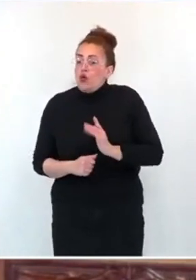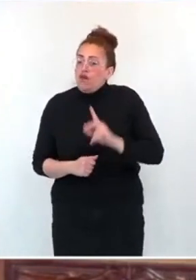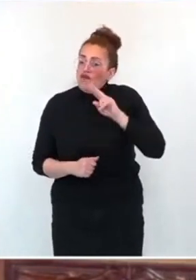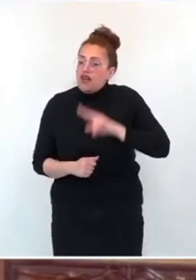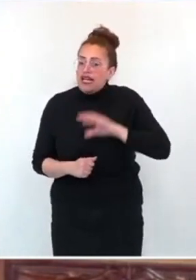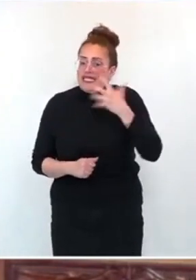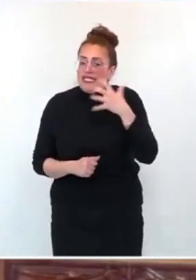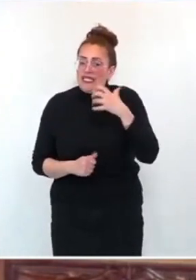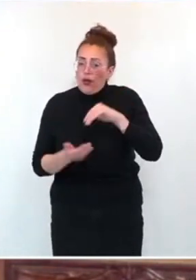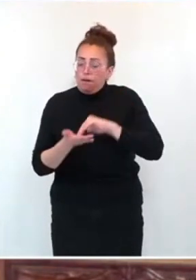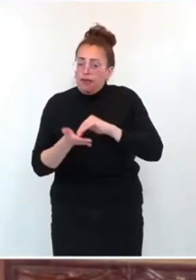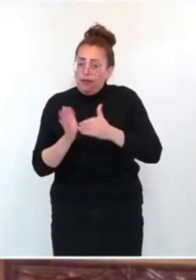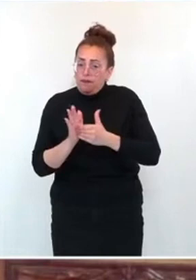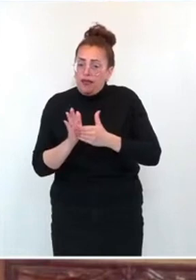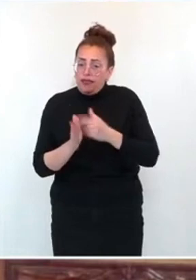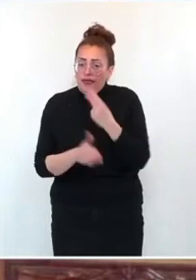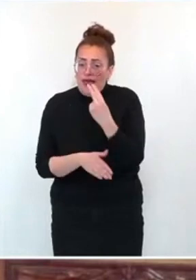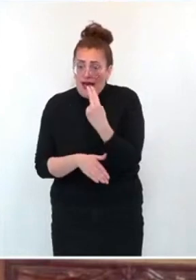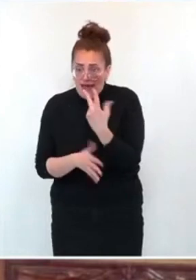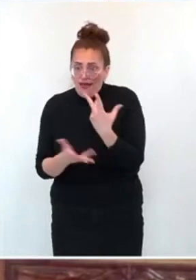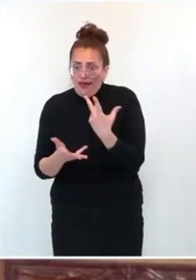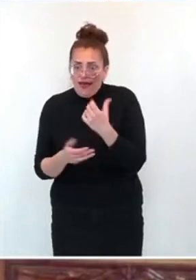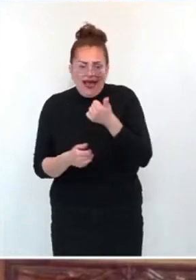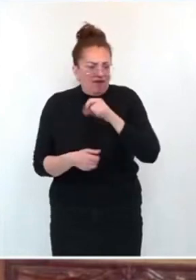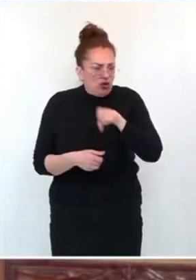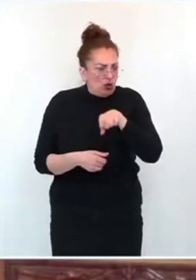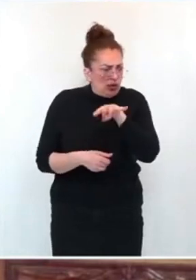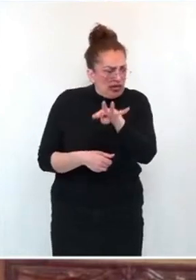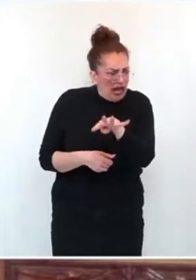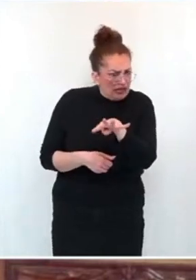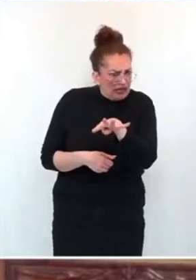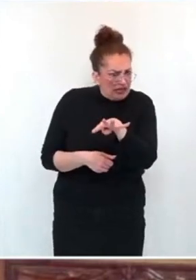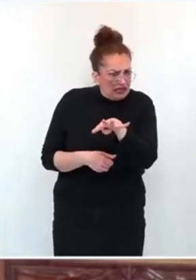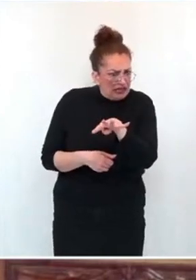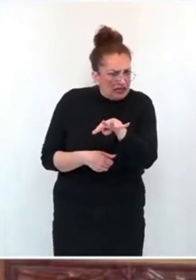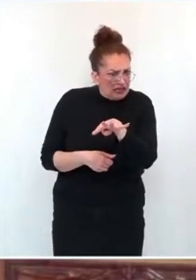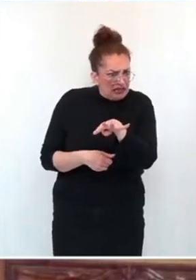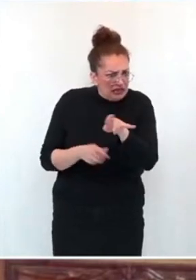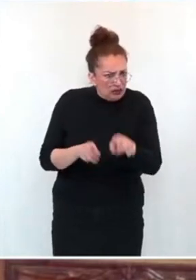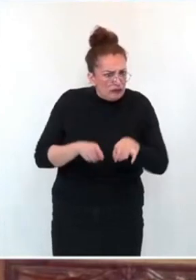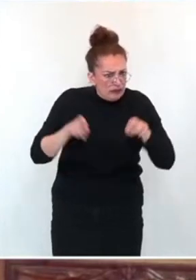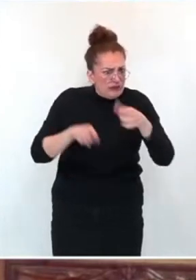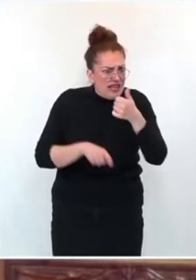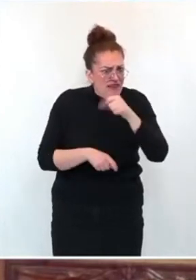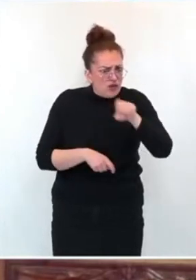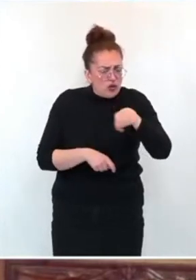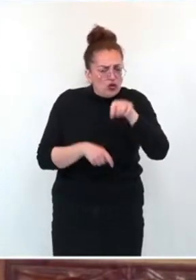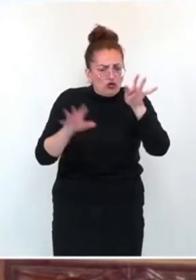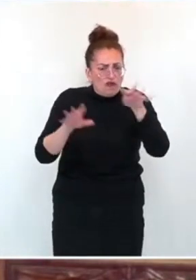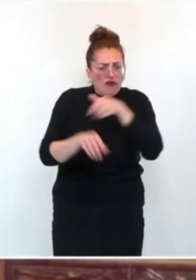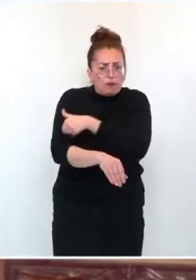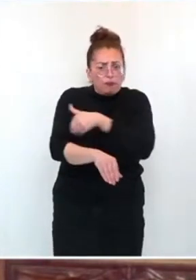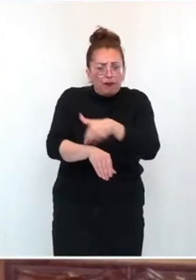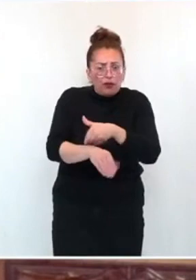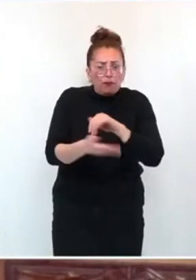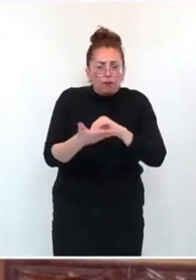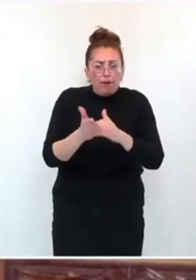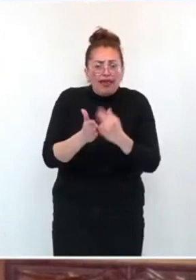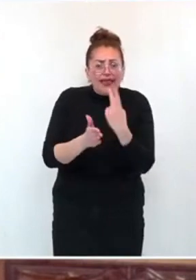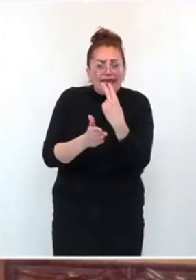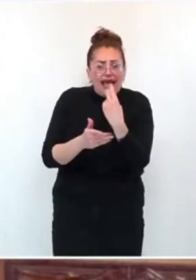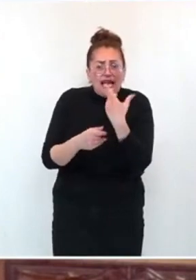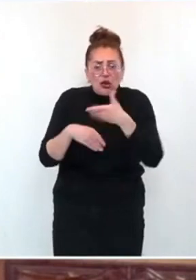m² de surface de plancher, passant de 1,4 à 1,9 million de mètres carrés de surface de plancher.